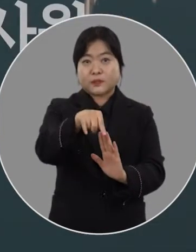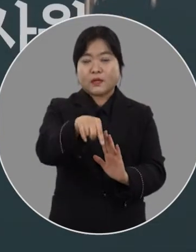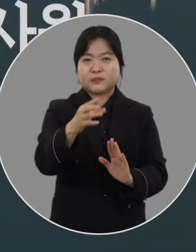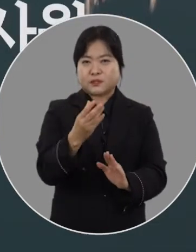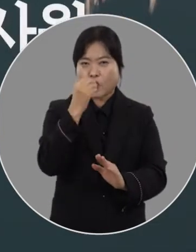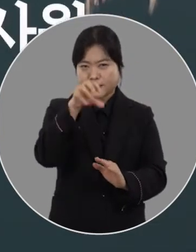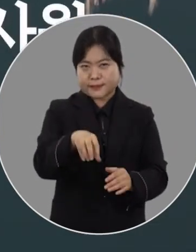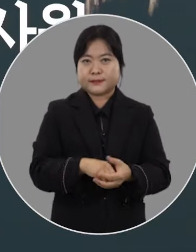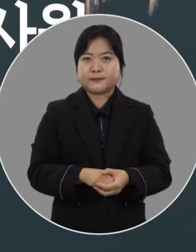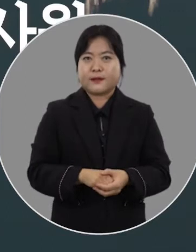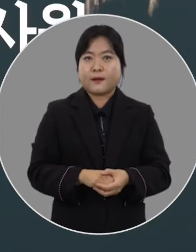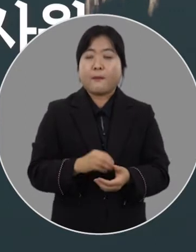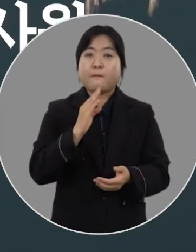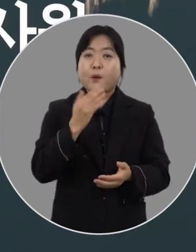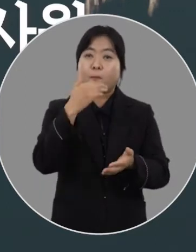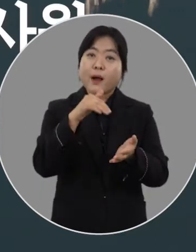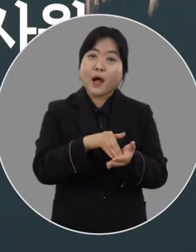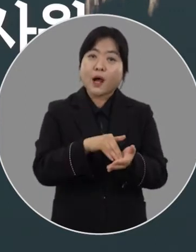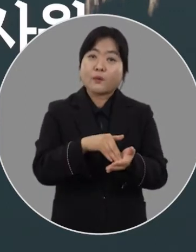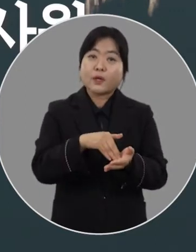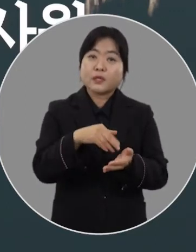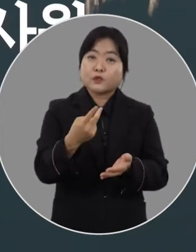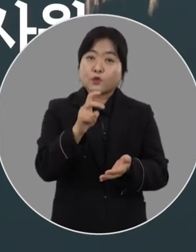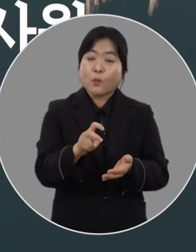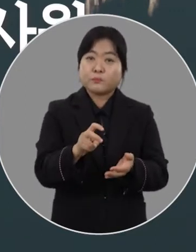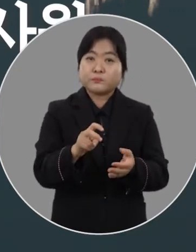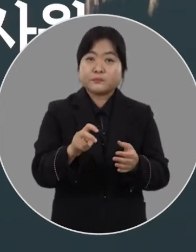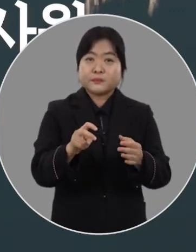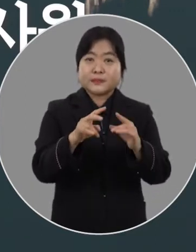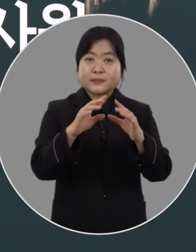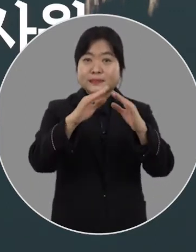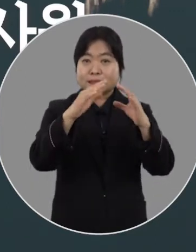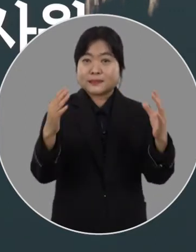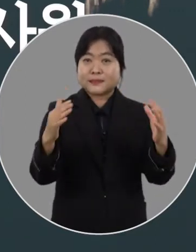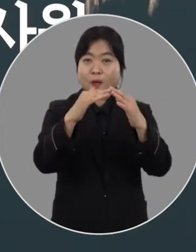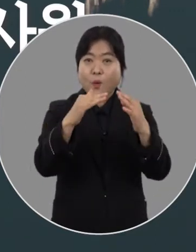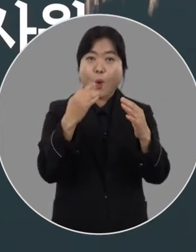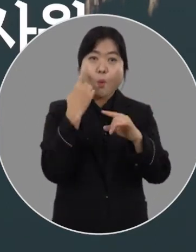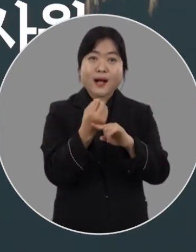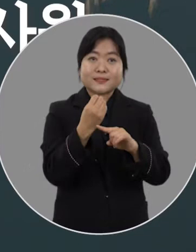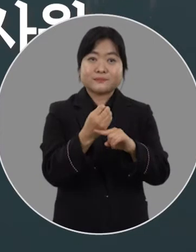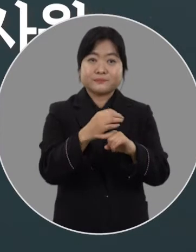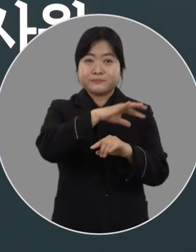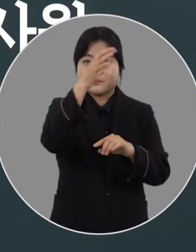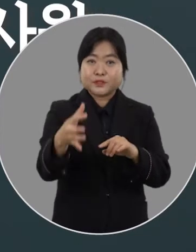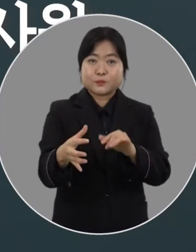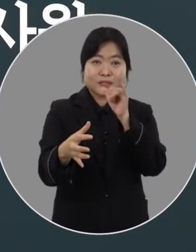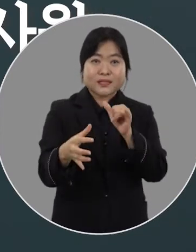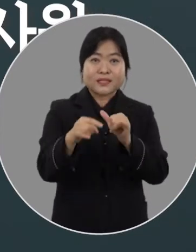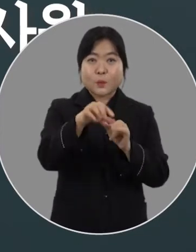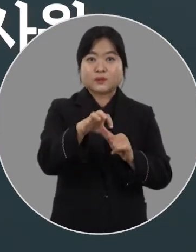예루살렘은 성지였었는데요. 바로 바위돔 사원이라고 불리는 황금 지붕이 덮여있는 이곳은